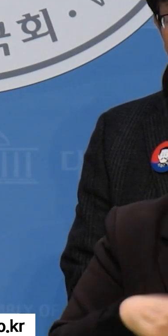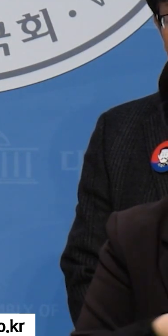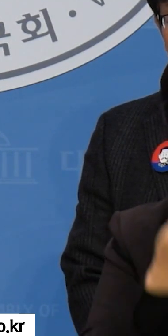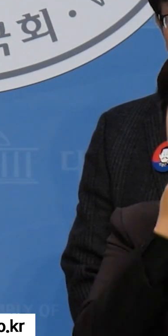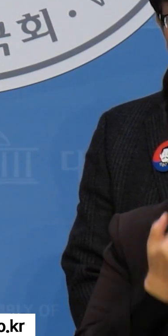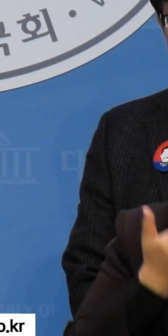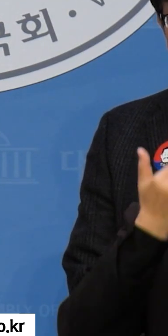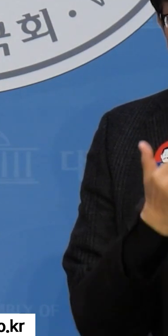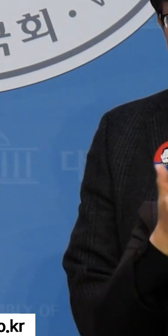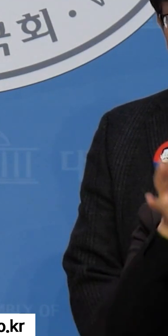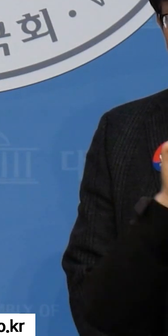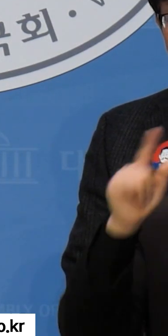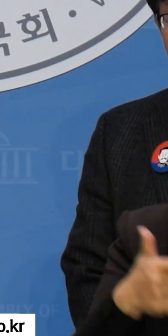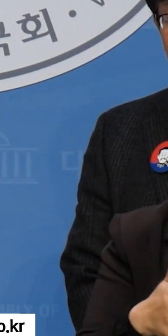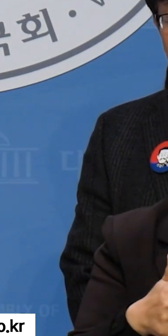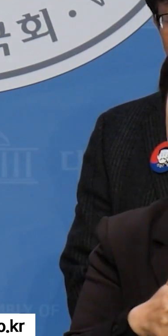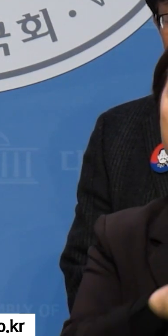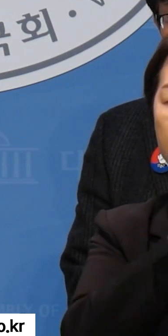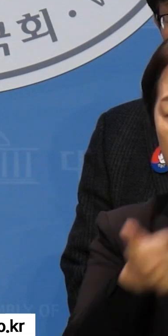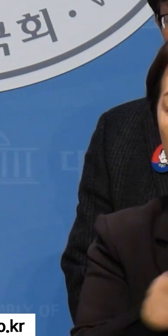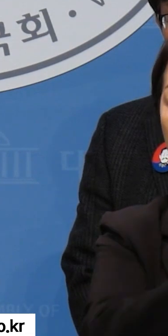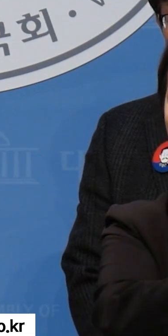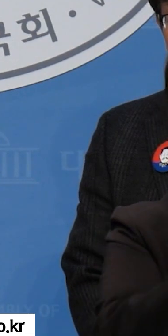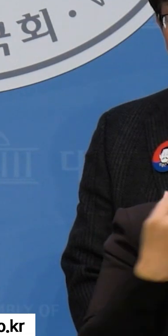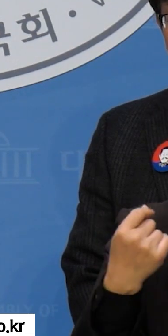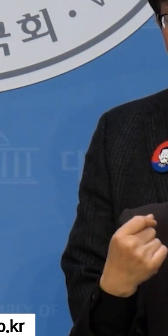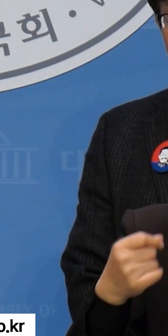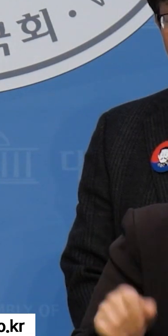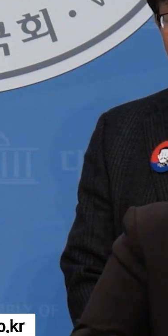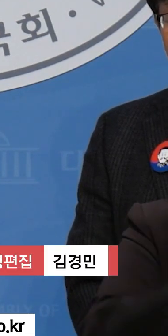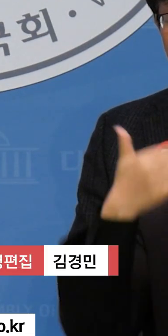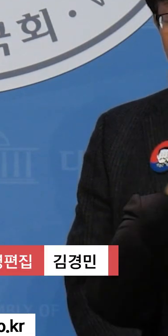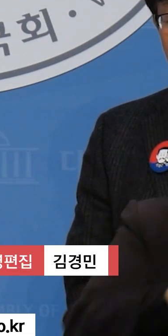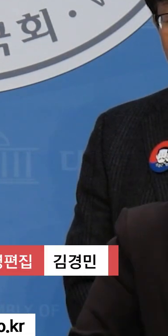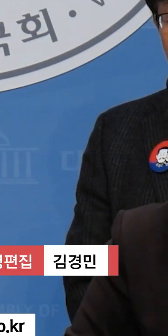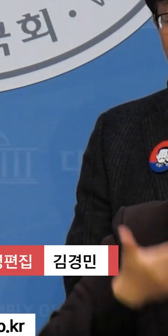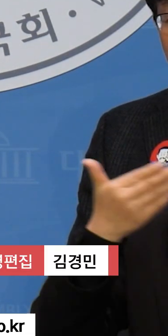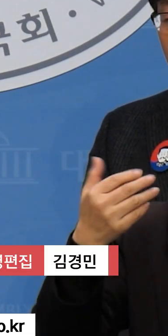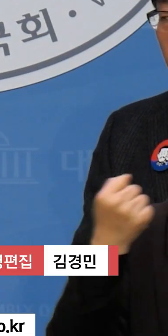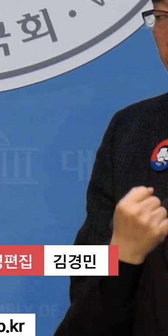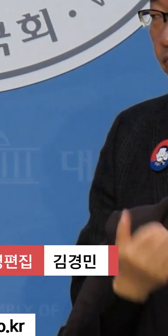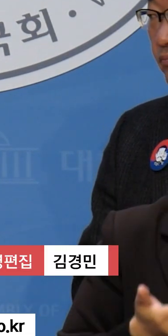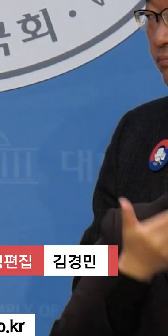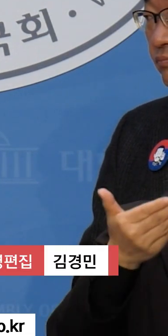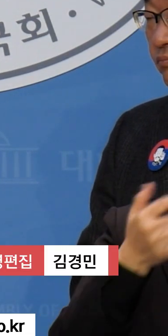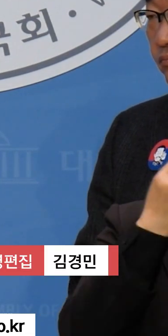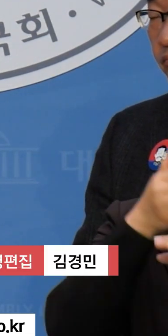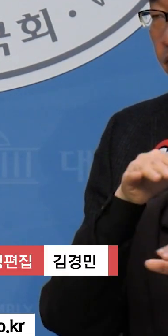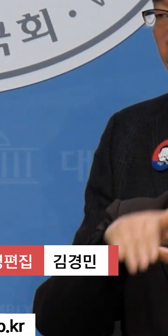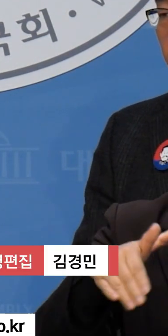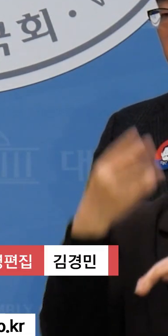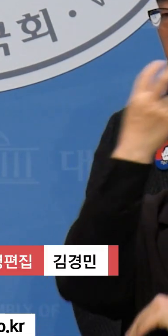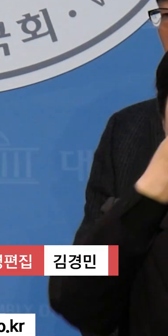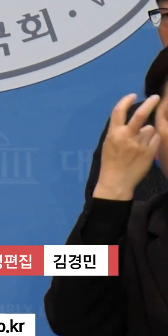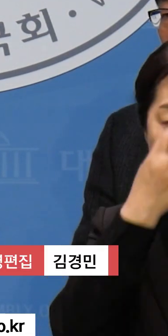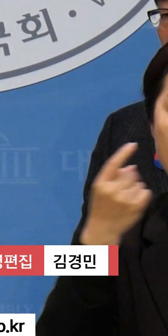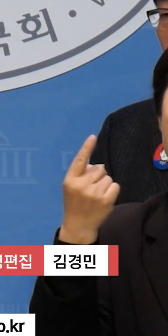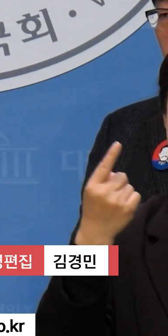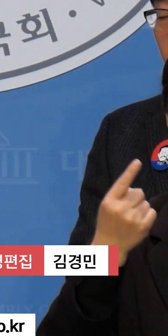목숨을 바쳤던 안중근 의사처럼 저희도 온 힘을 다해서 민주주의를